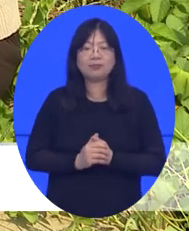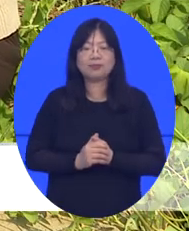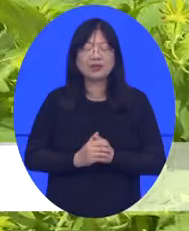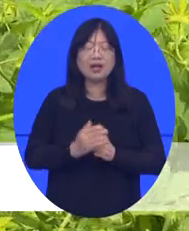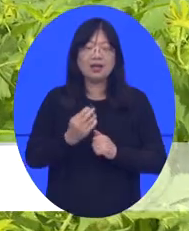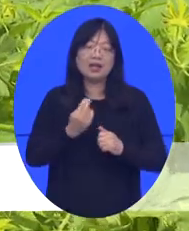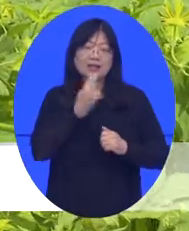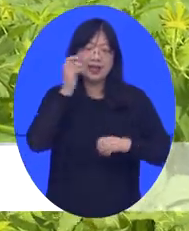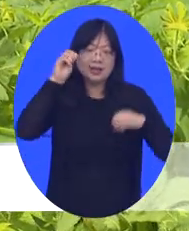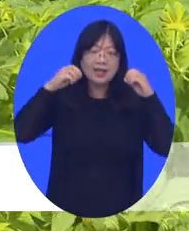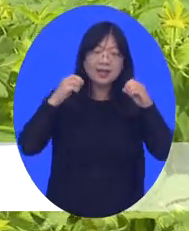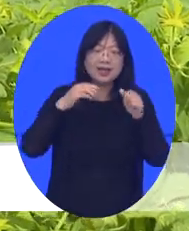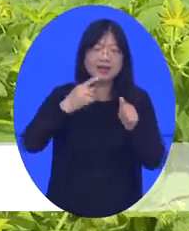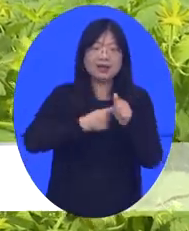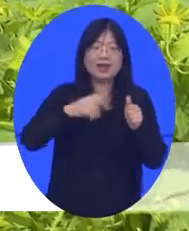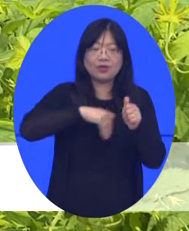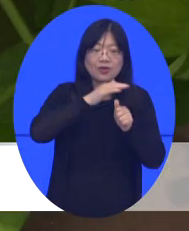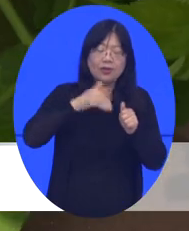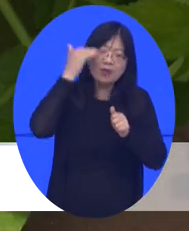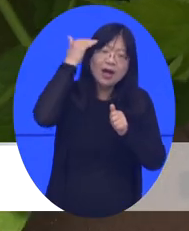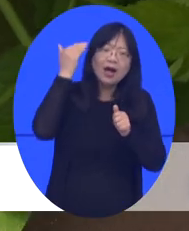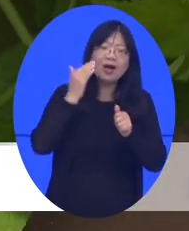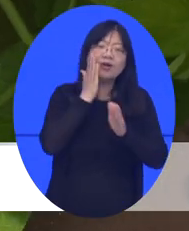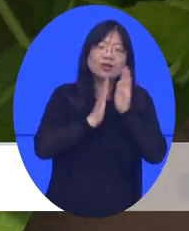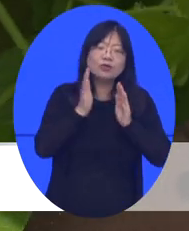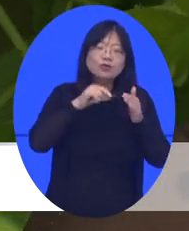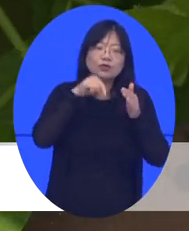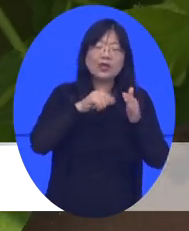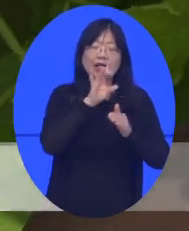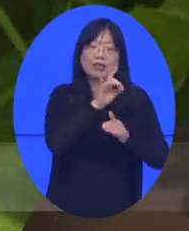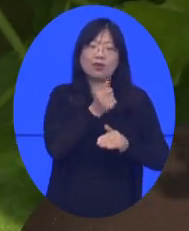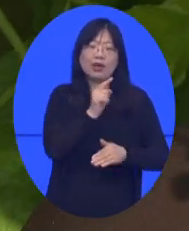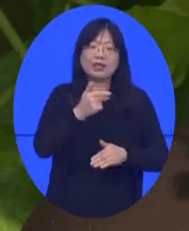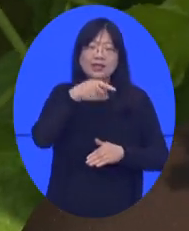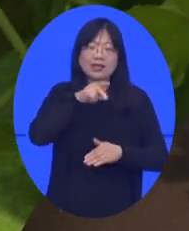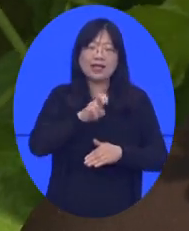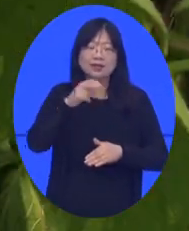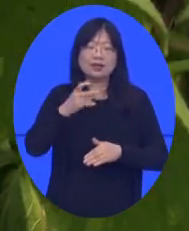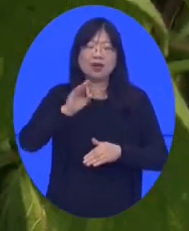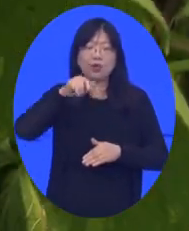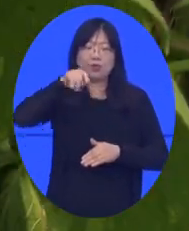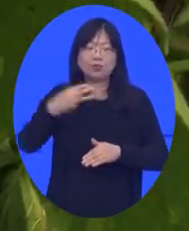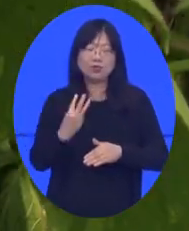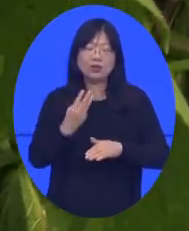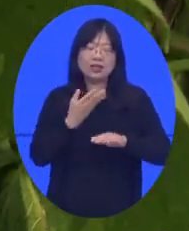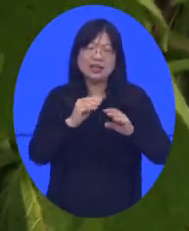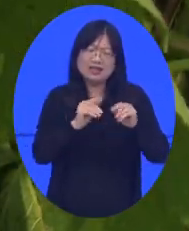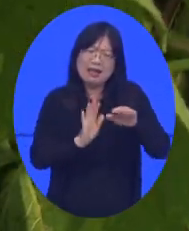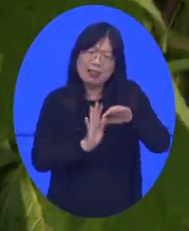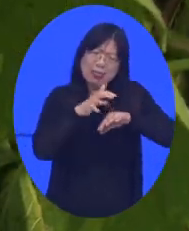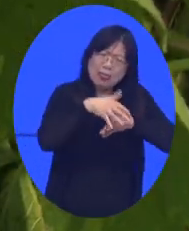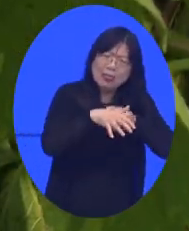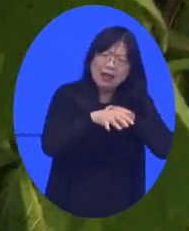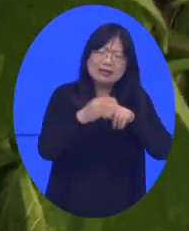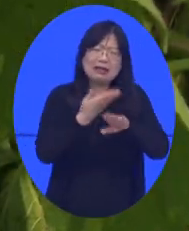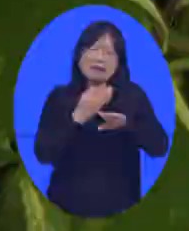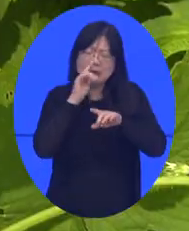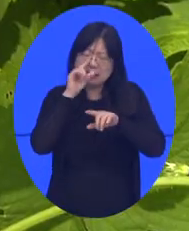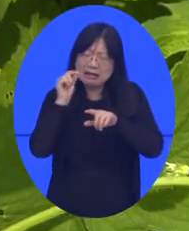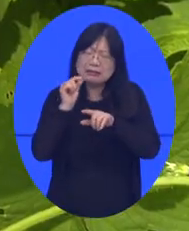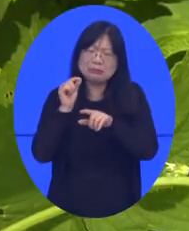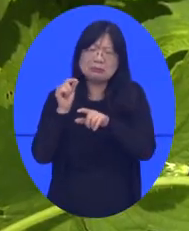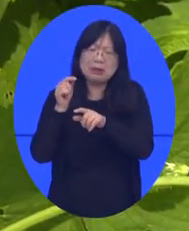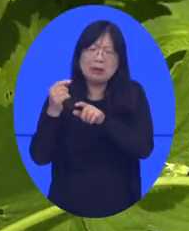생태계 교란 식물 중 하나인 환삼덩굴. 땅을 기거나 다른 식물을 덮으며 자라는데 원줄기와 입자루에는 거친 장가시가